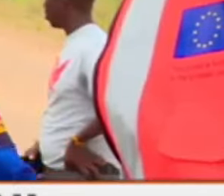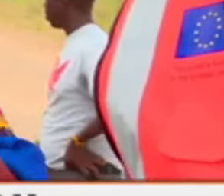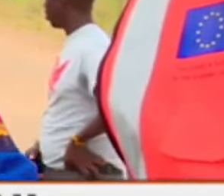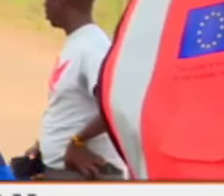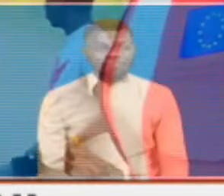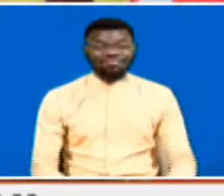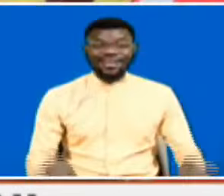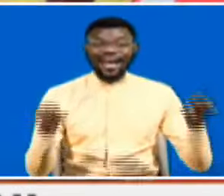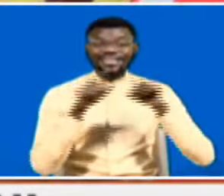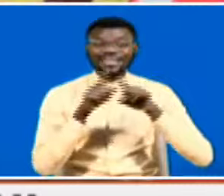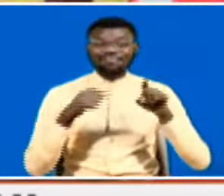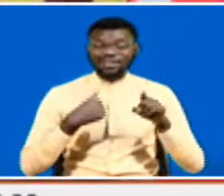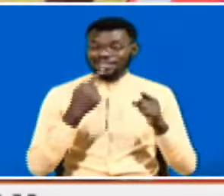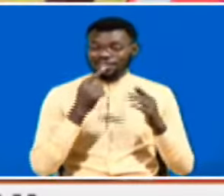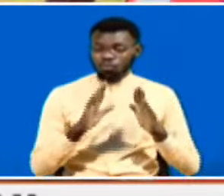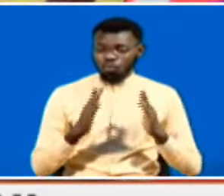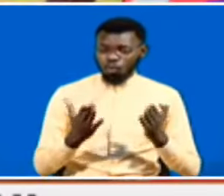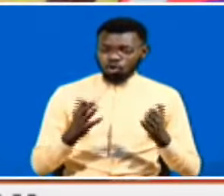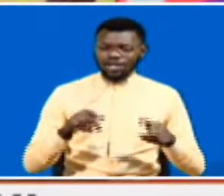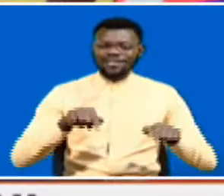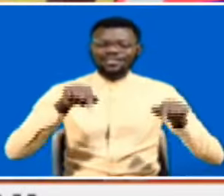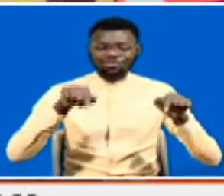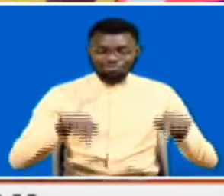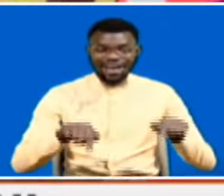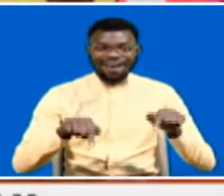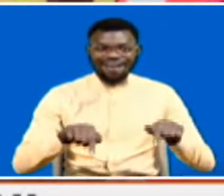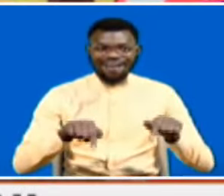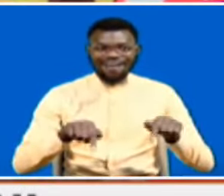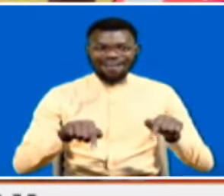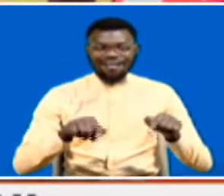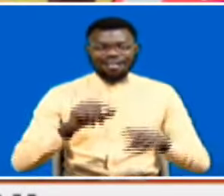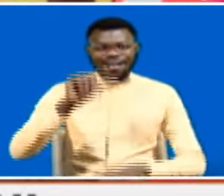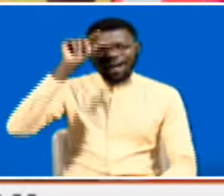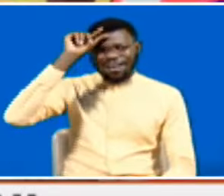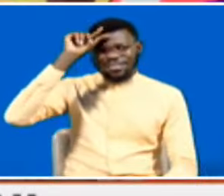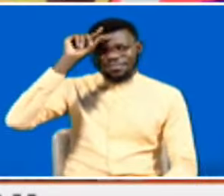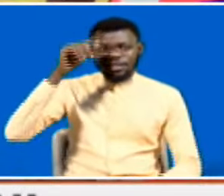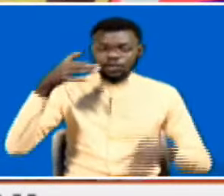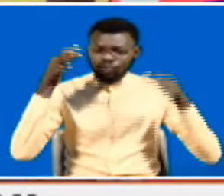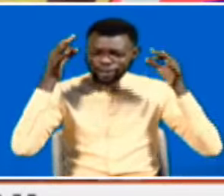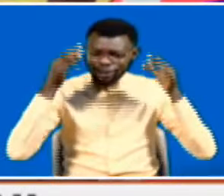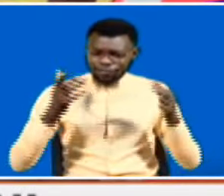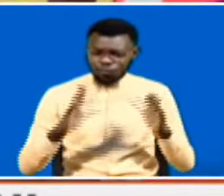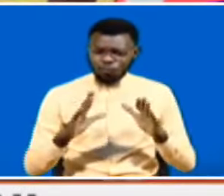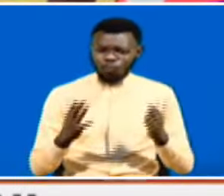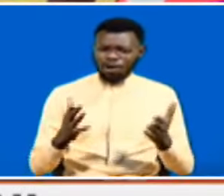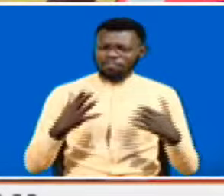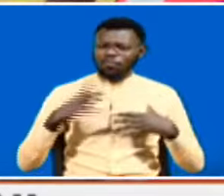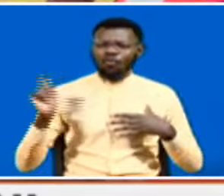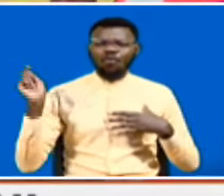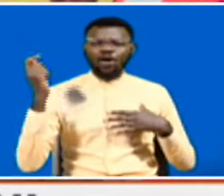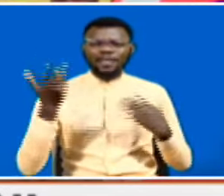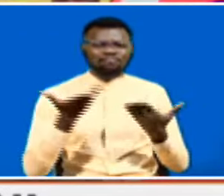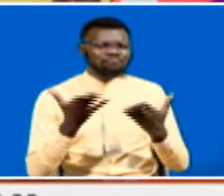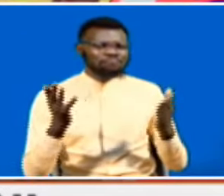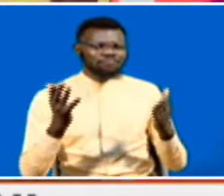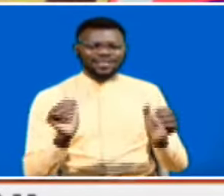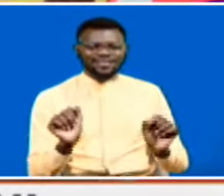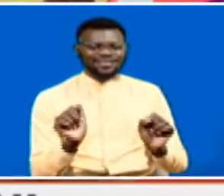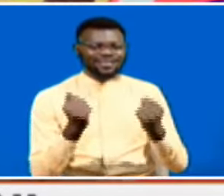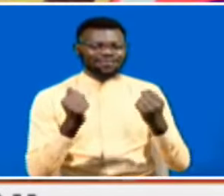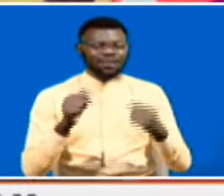Kama vile nimesema kutoka leo, serikali imeamua kwamba usalama wa Wakenya inahakikishwa